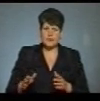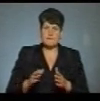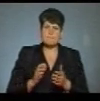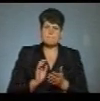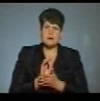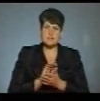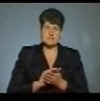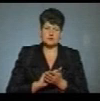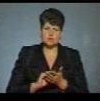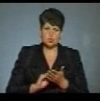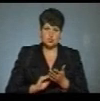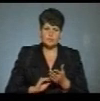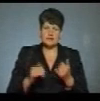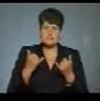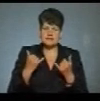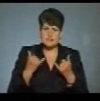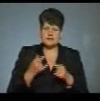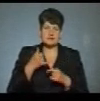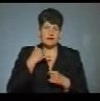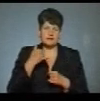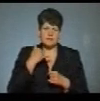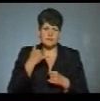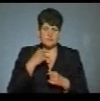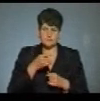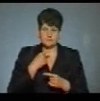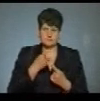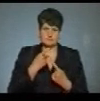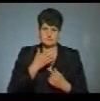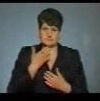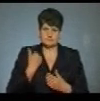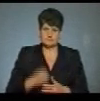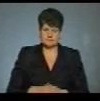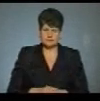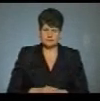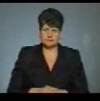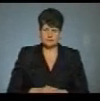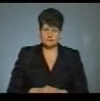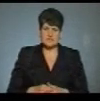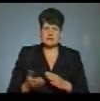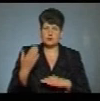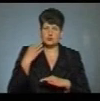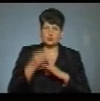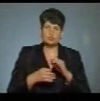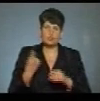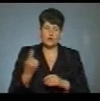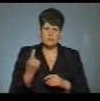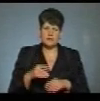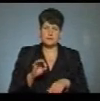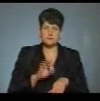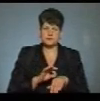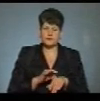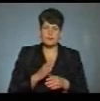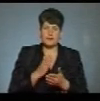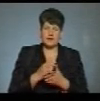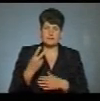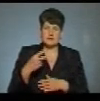Прес-служба Почаївської лаври наразі на телефонні дзвінки не відповідає. За минулу добу в області на коронавірус захворіли